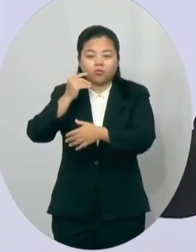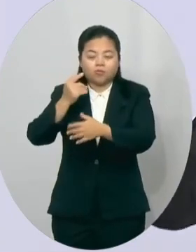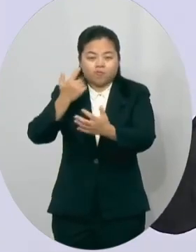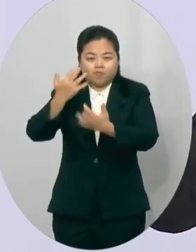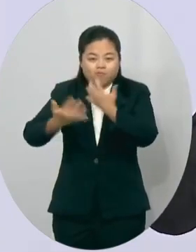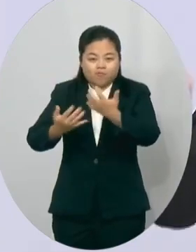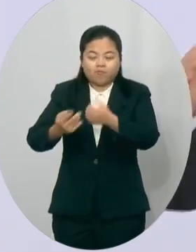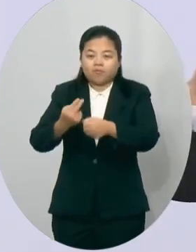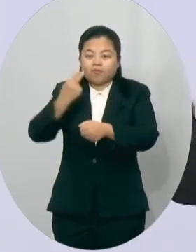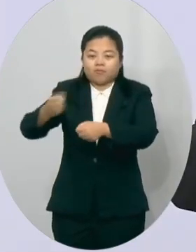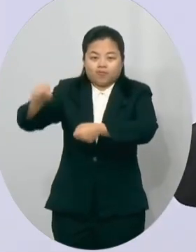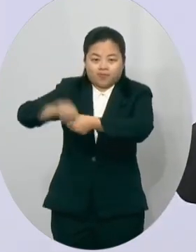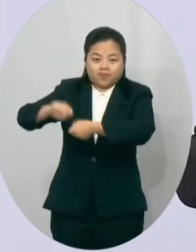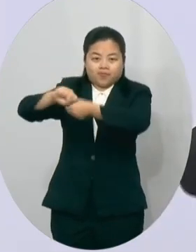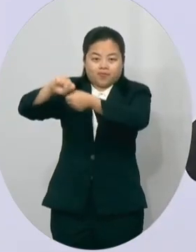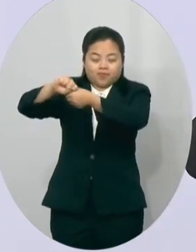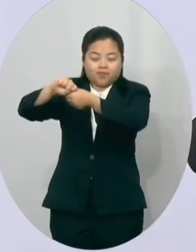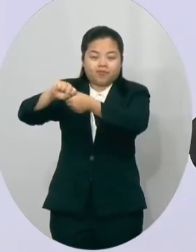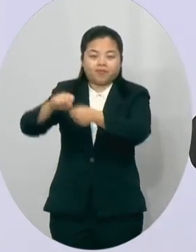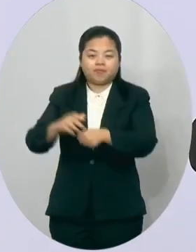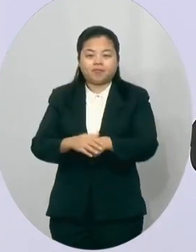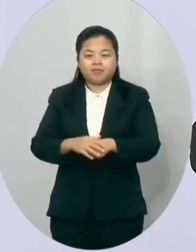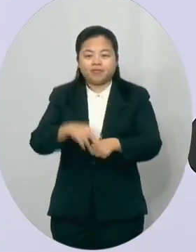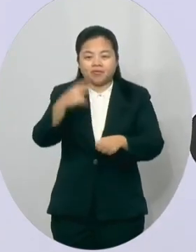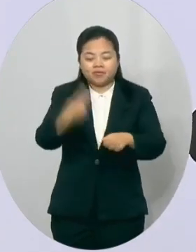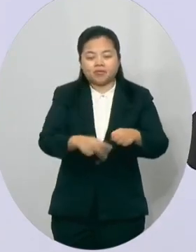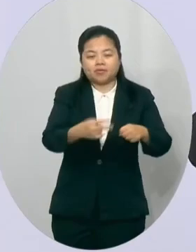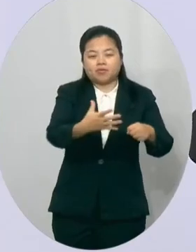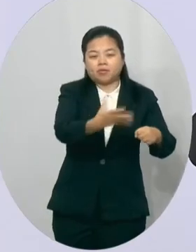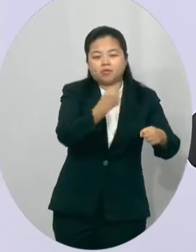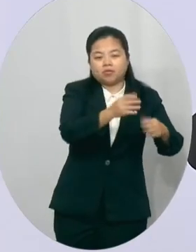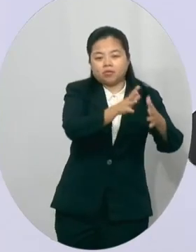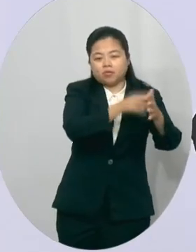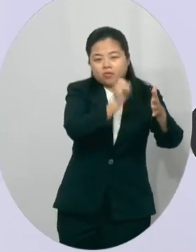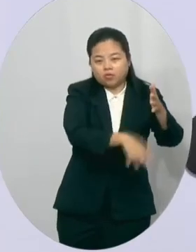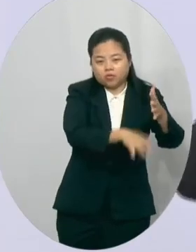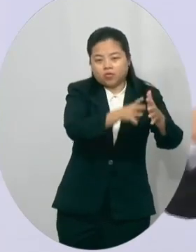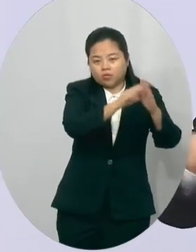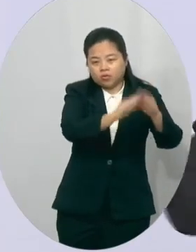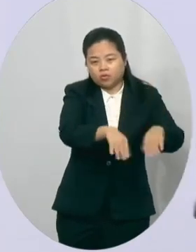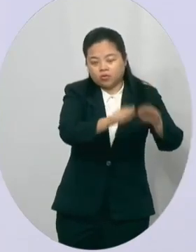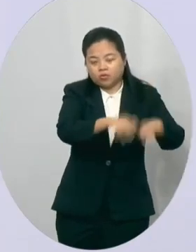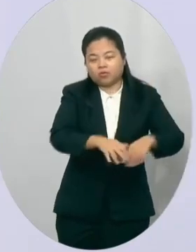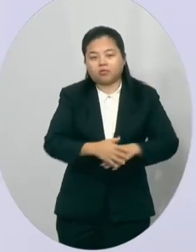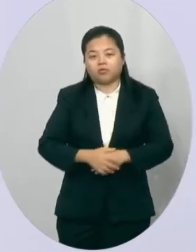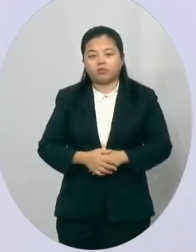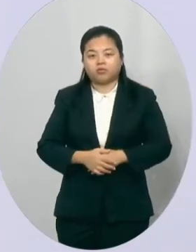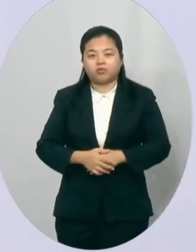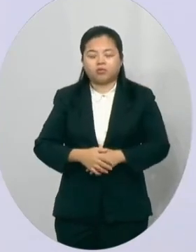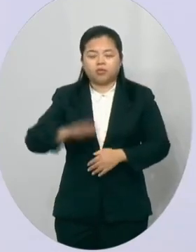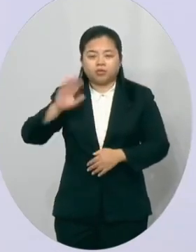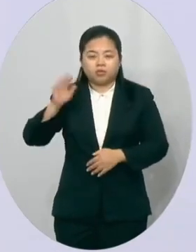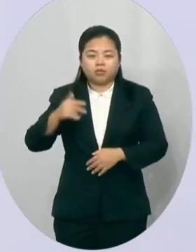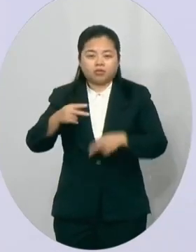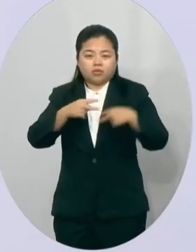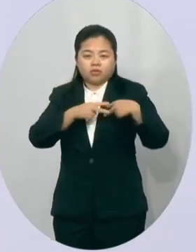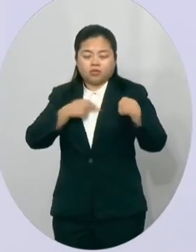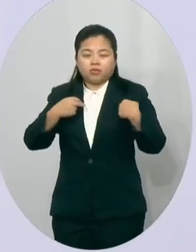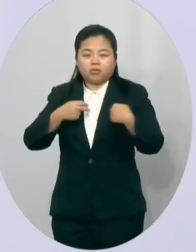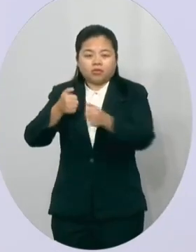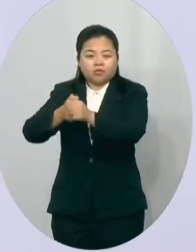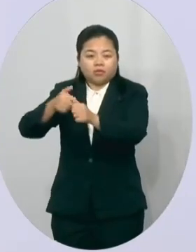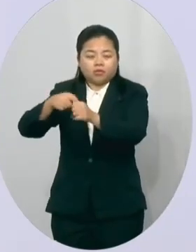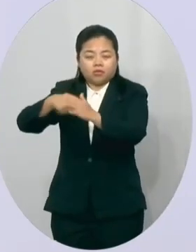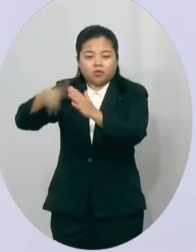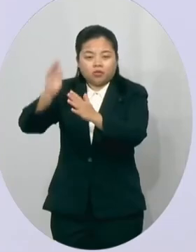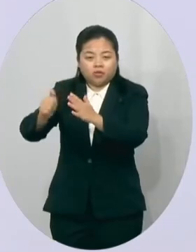的增加，在逐年的汰煤，就是把煤电啊给拆除。可是蔡其昌副院长